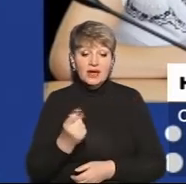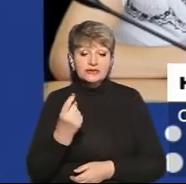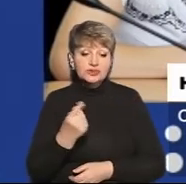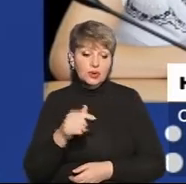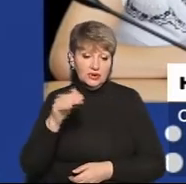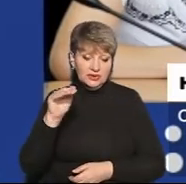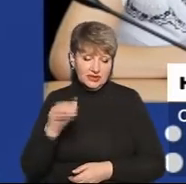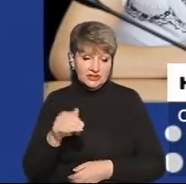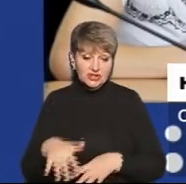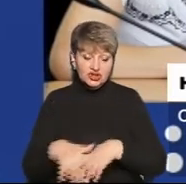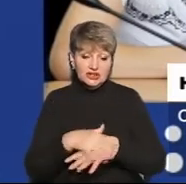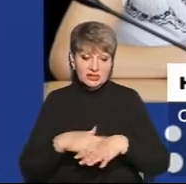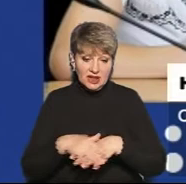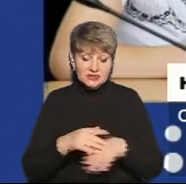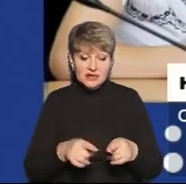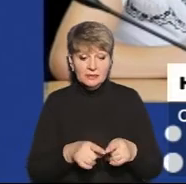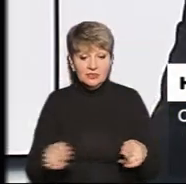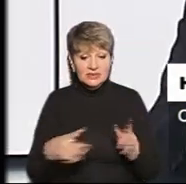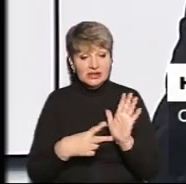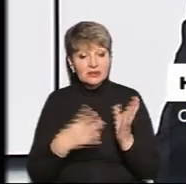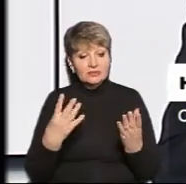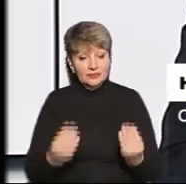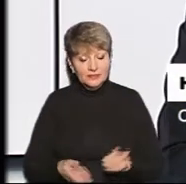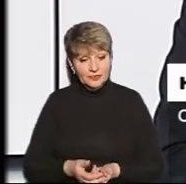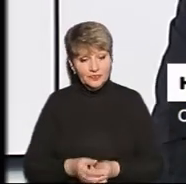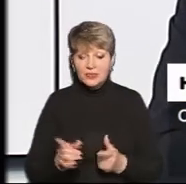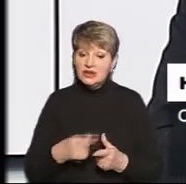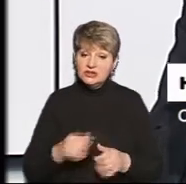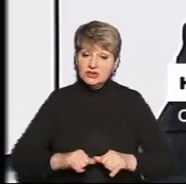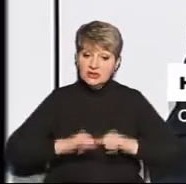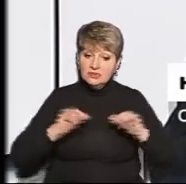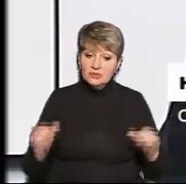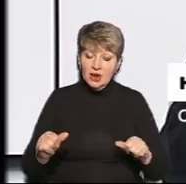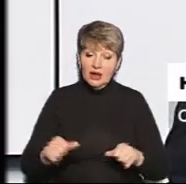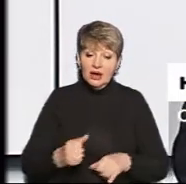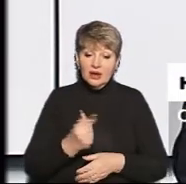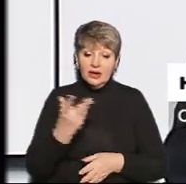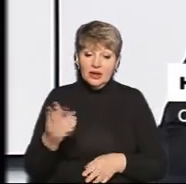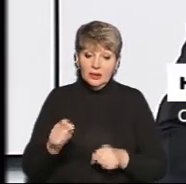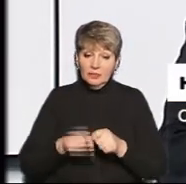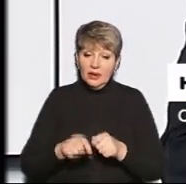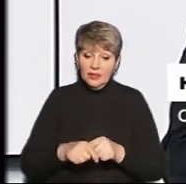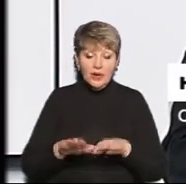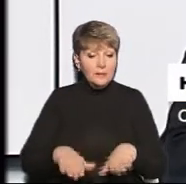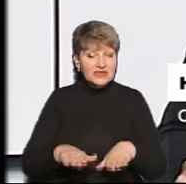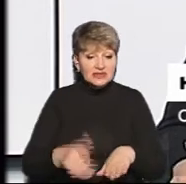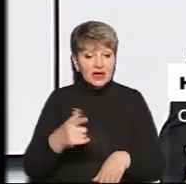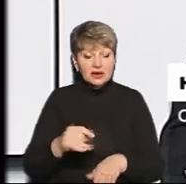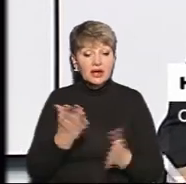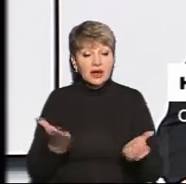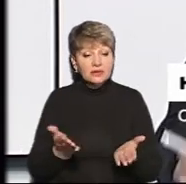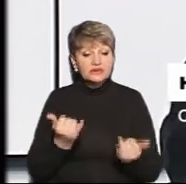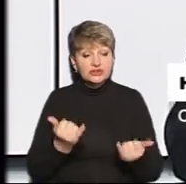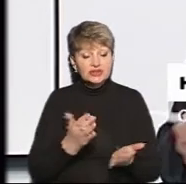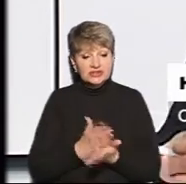населення протягом останніх 7 днів. Пані Людмила, а чи збільшиться кількість тестувань саме в тих містах, які перебувають в червоній зоні?